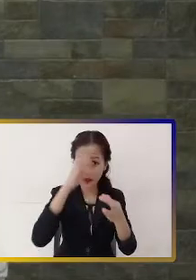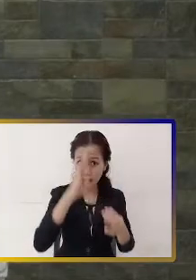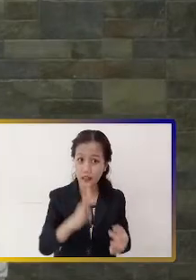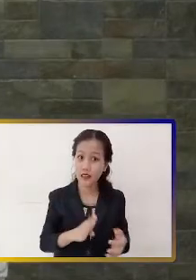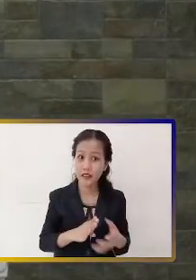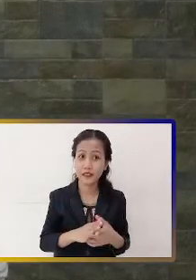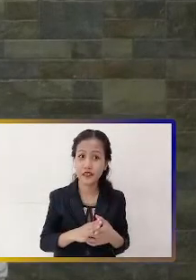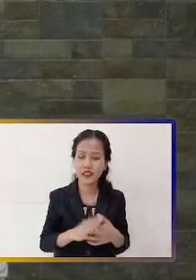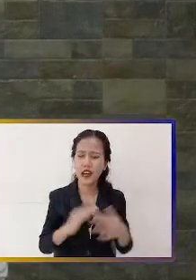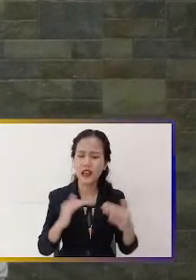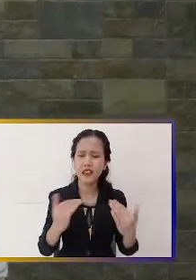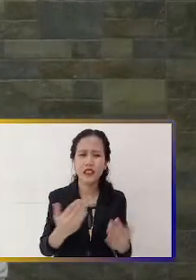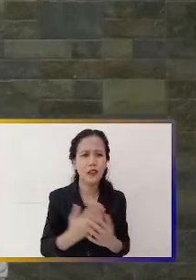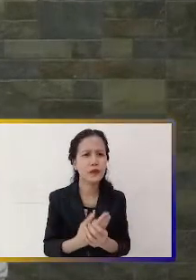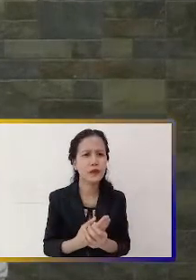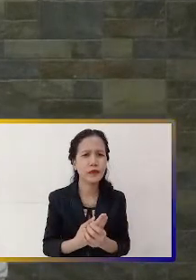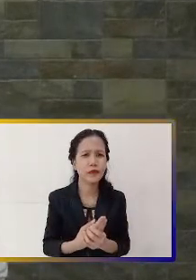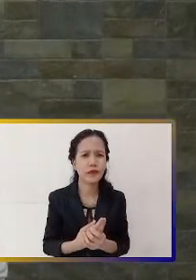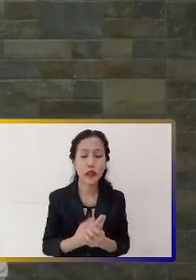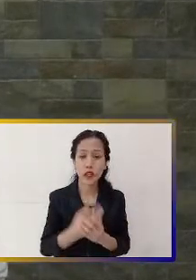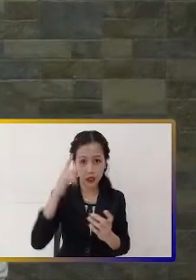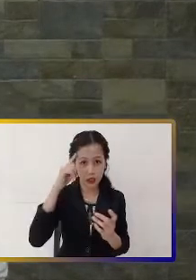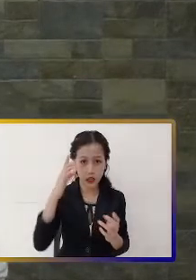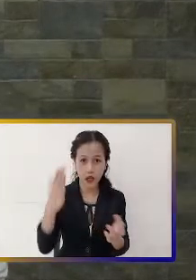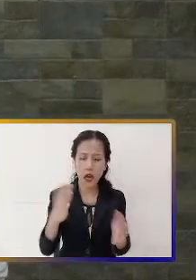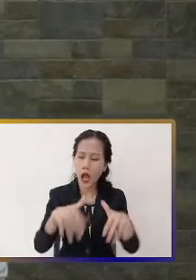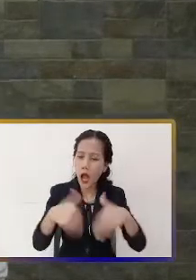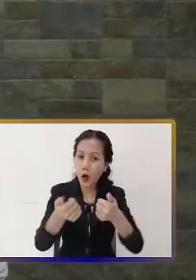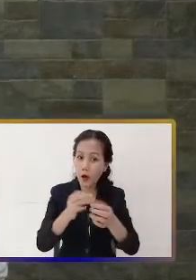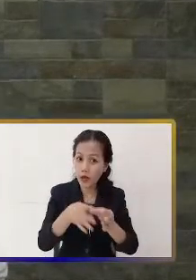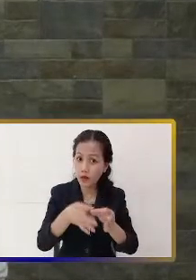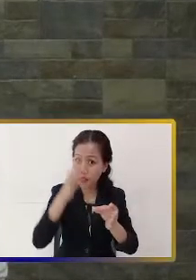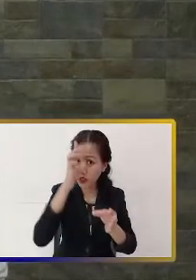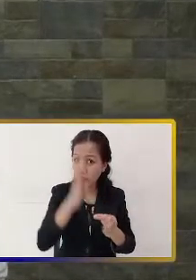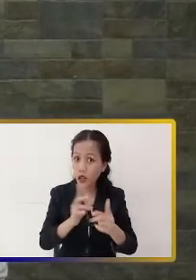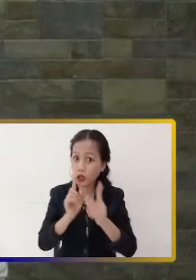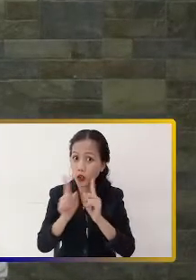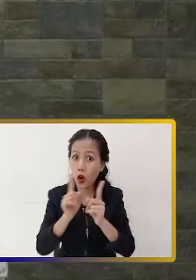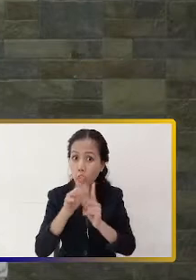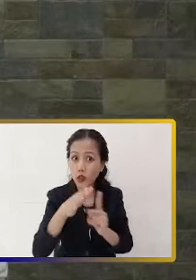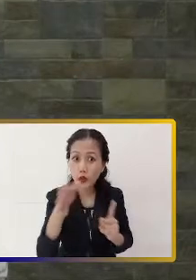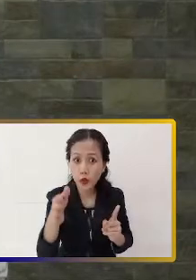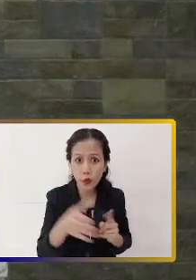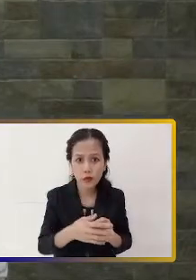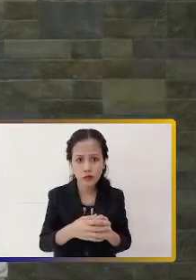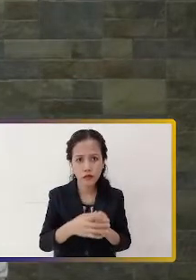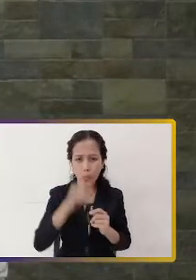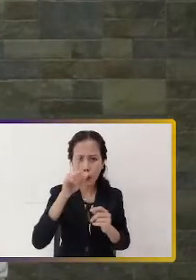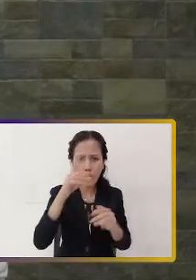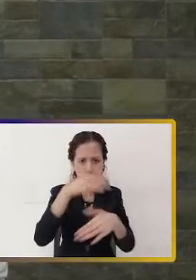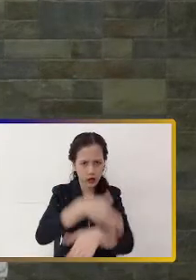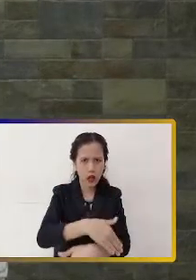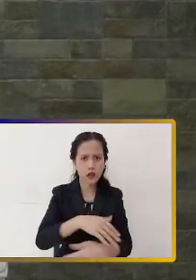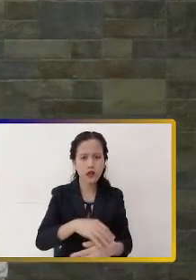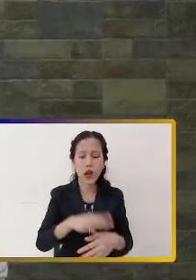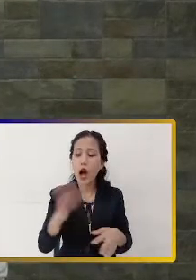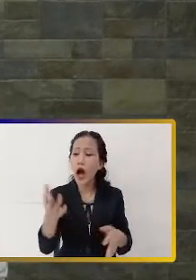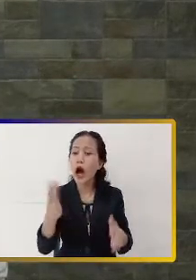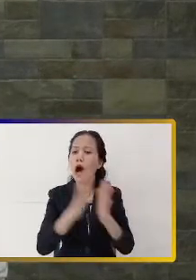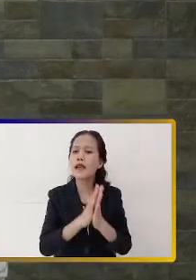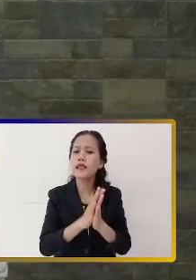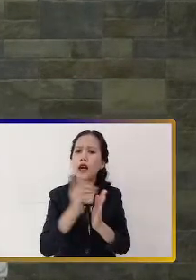inyo, ano kaya kung ang Panginoon makipag-usap sa inyo? Isang gabi mag-appear sa inyong Panginoon. Anak, anong gusto mo?